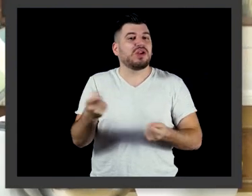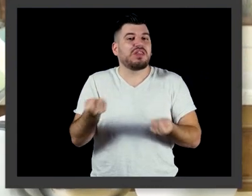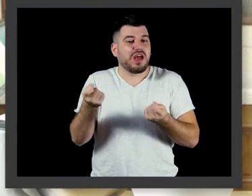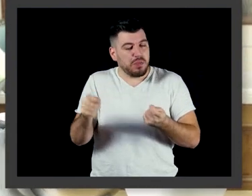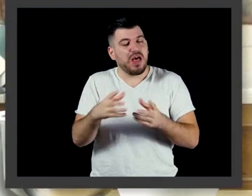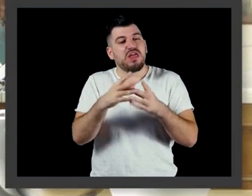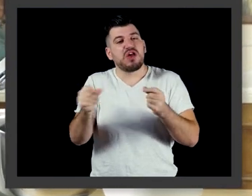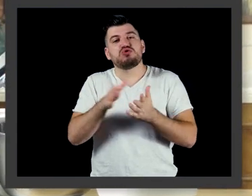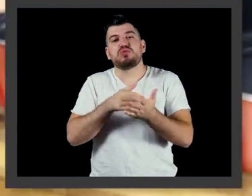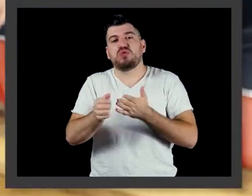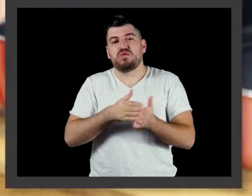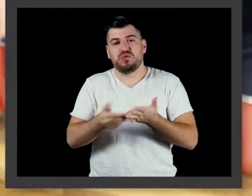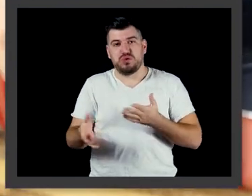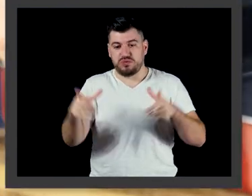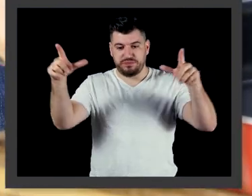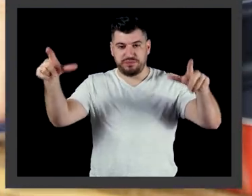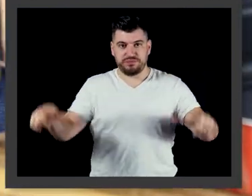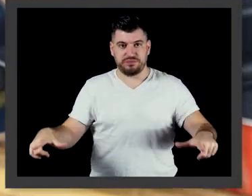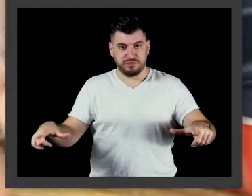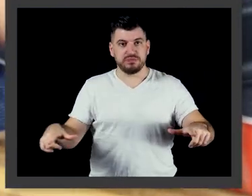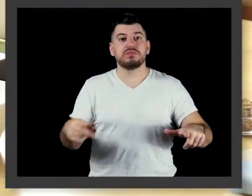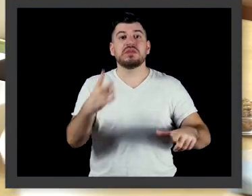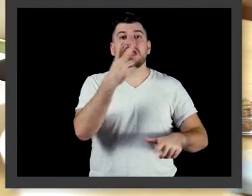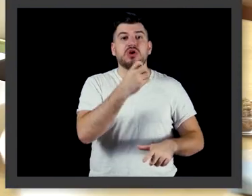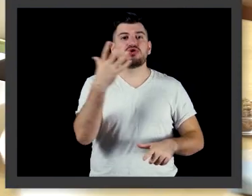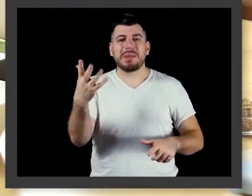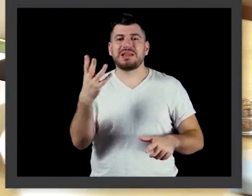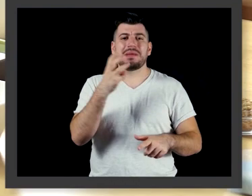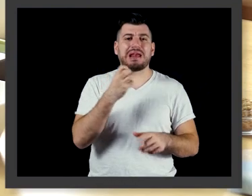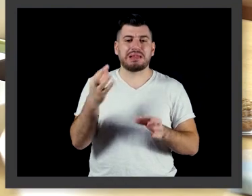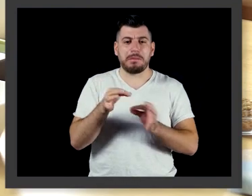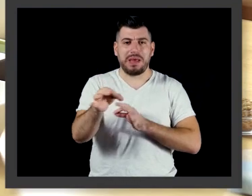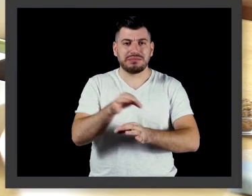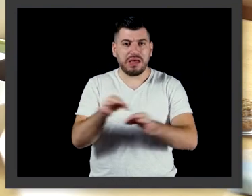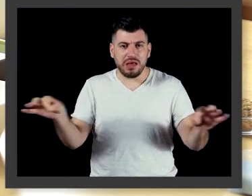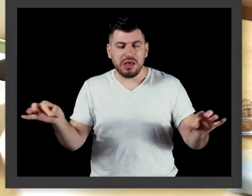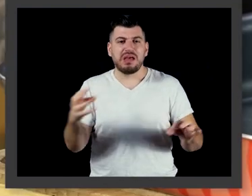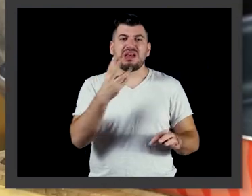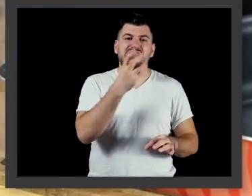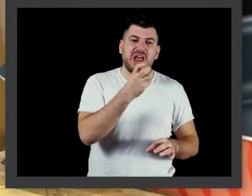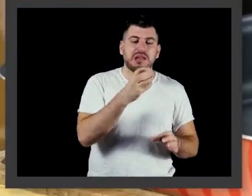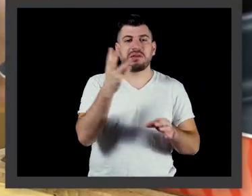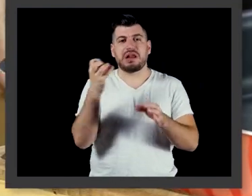πάρουμε ένα ταψάκι, το ταψί το μεγάλο αυτό που παίρνει ο φούρνος σας, 25x35, 30x35, κάπου εκεί.